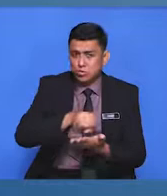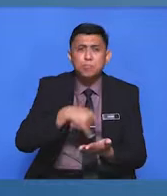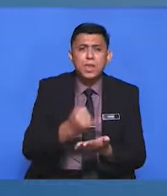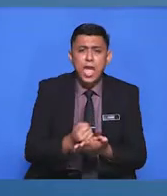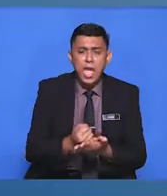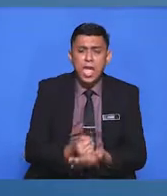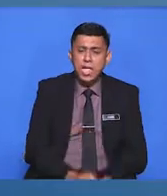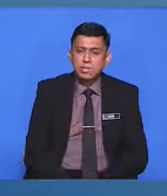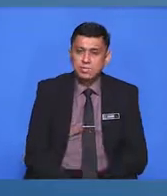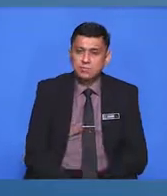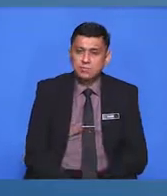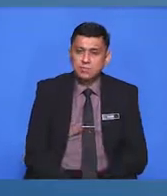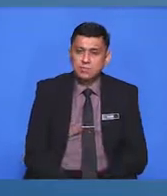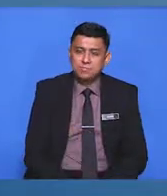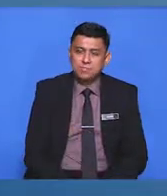nilai wang cikgu?